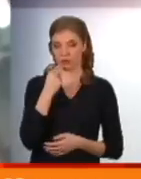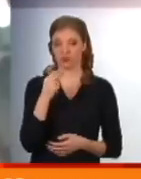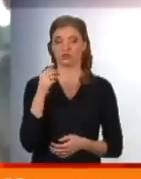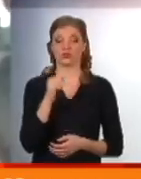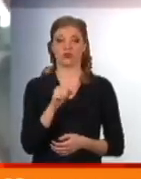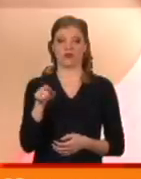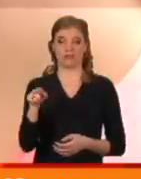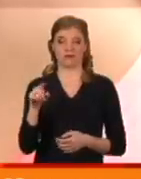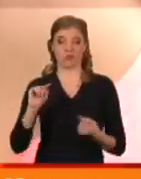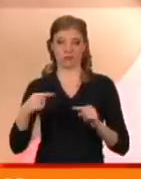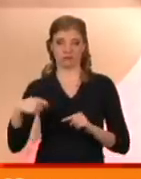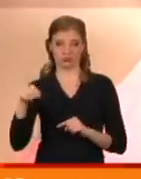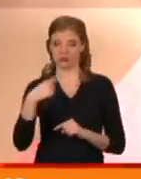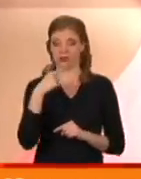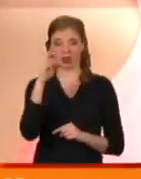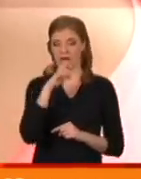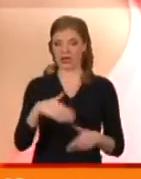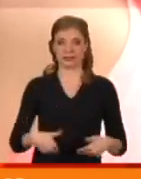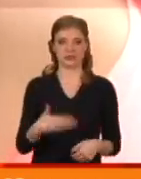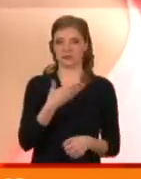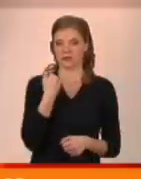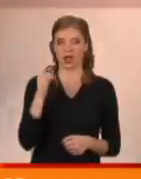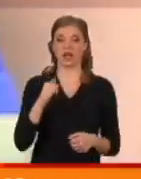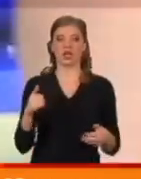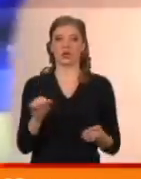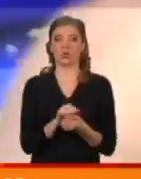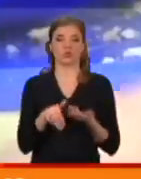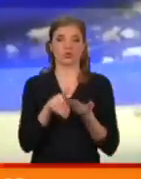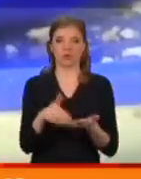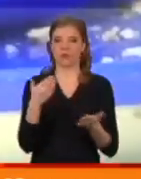Ніколас Мадуро твердить, країна не голодує і гум допомоги